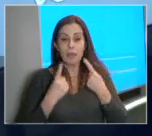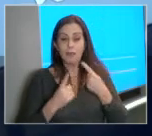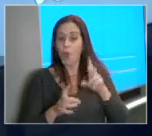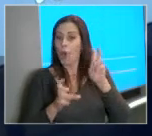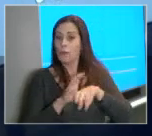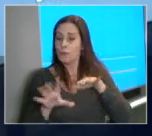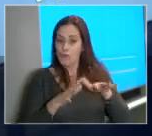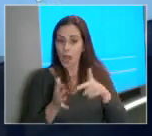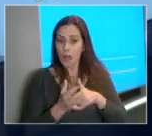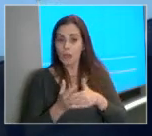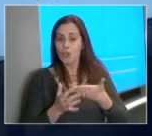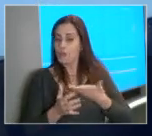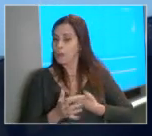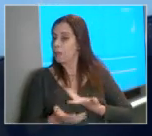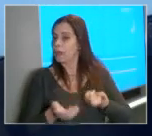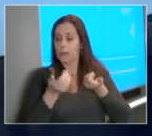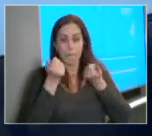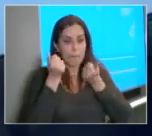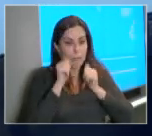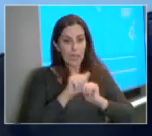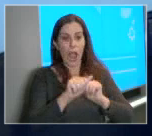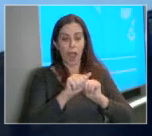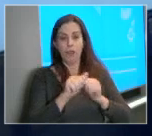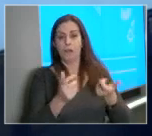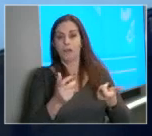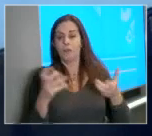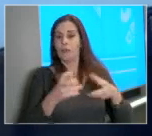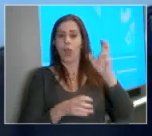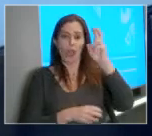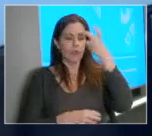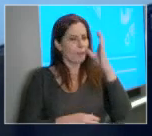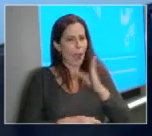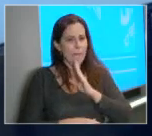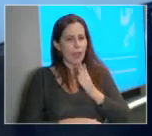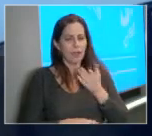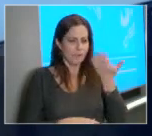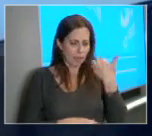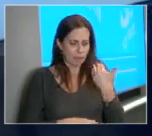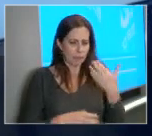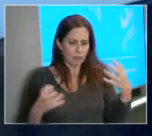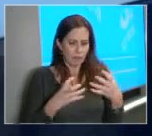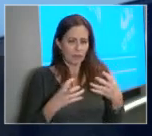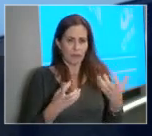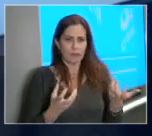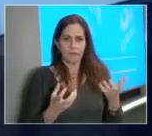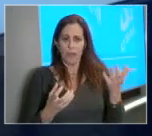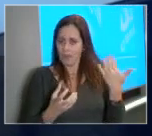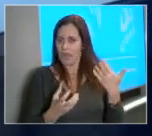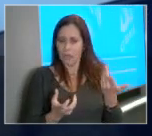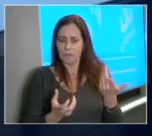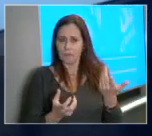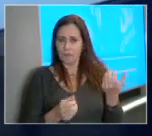חוברים לממשלה שנתמכת בצורה כלשהי, או לפחות לא מופרט, בידי המפלגות הערביות, והייתם הרשימה המשותפת, והייתם